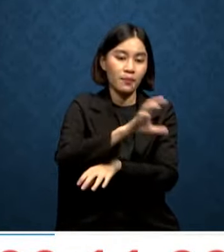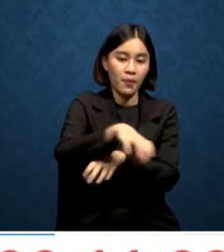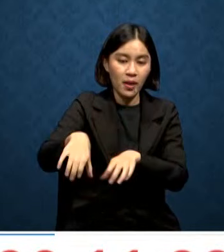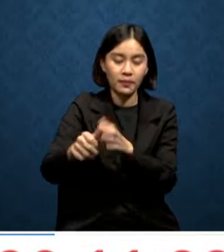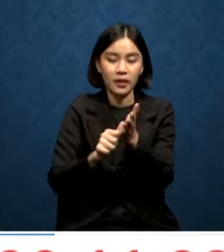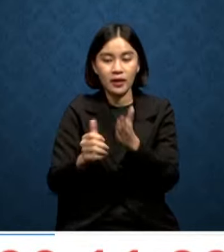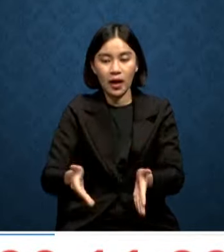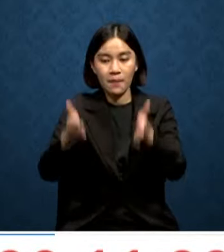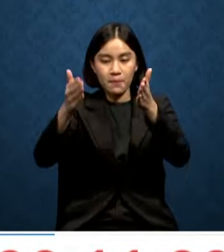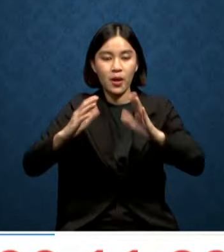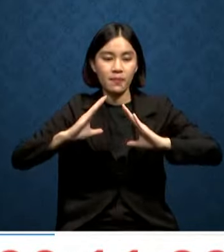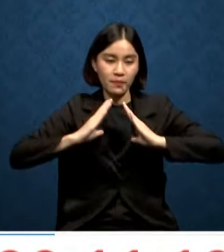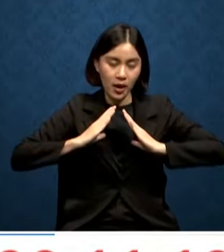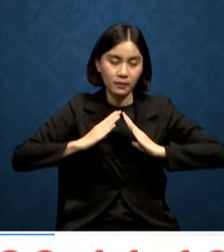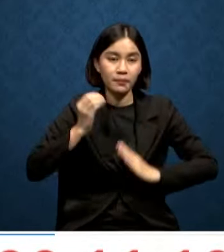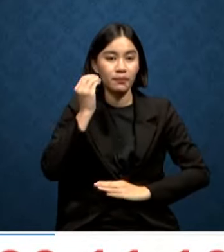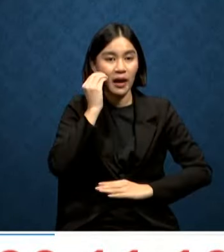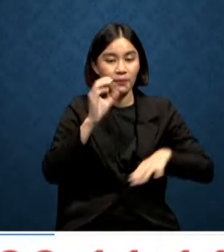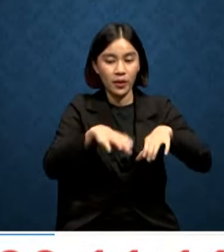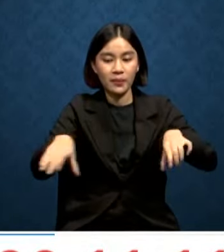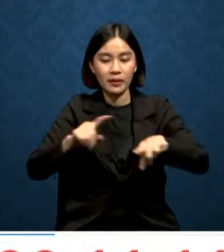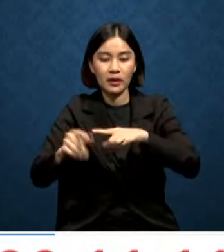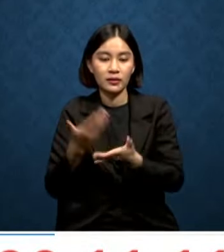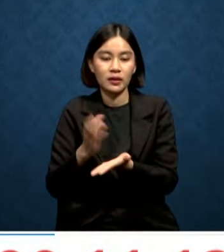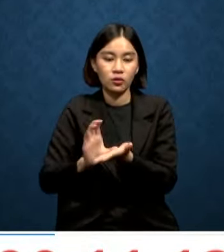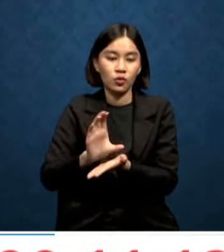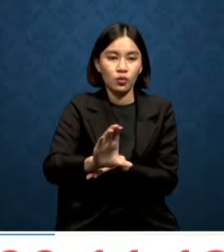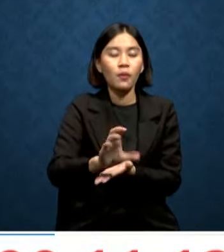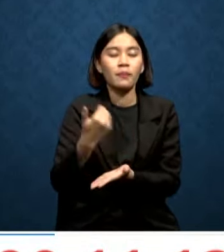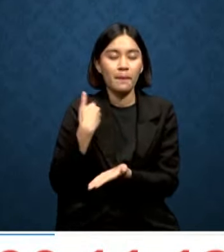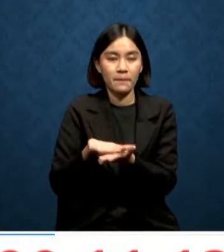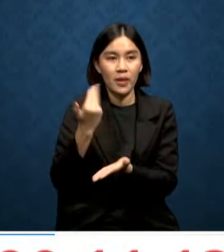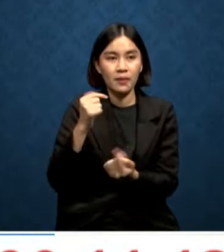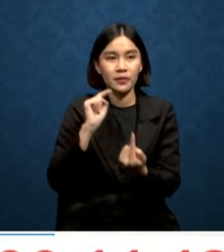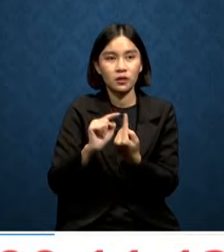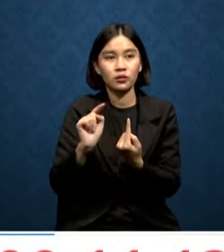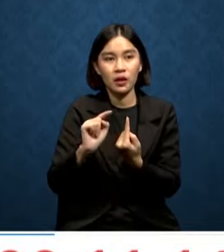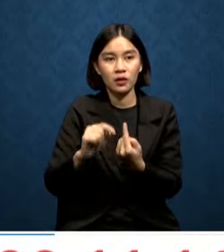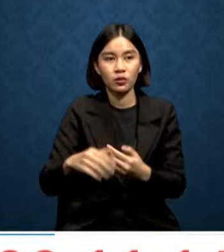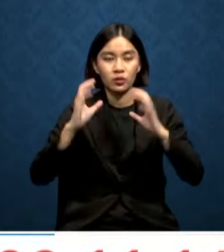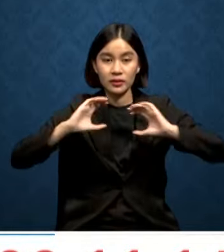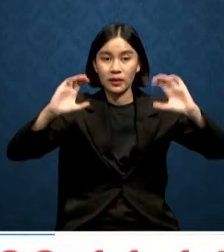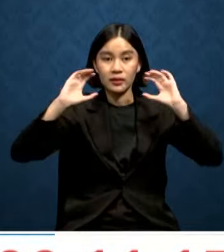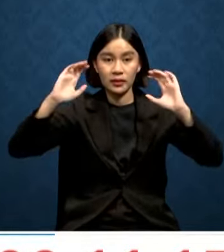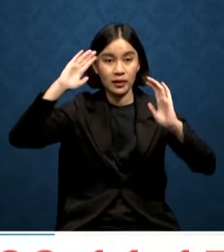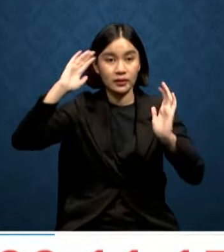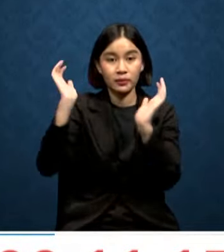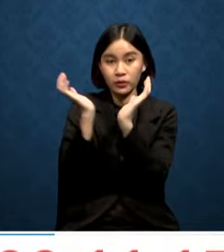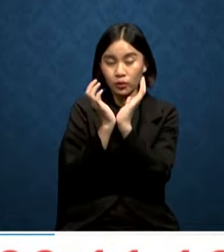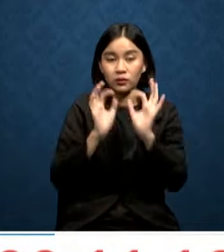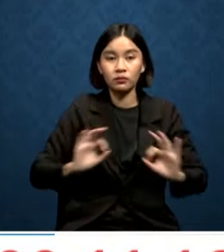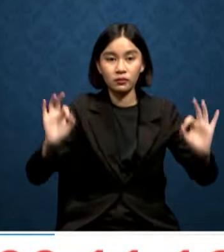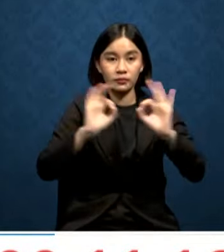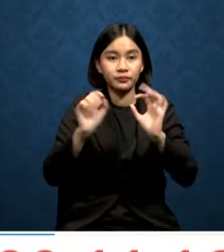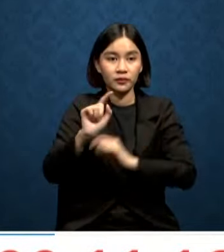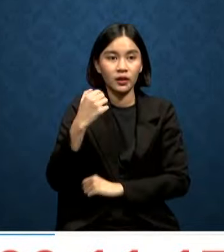รับปรุงอาคารที่พักการปรับปรุงที่อยู่อาศัยซึ่งงบประมาณที่เราจัดสรรไปค่อนข้างมากนะครับสำหรับพี่น้องข้าราชการตำรวจและที่สำคัญเนี่ย